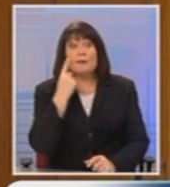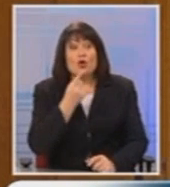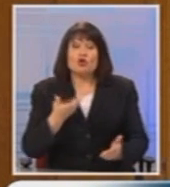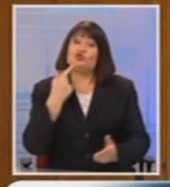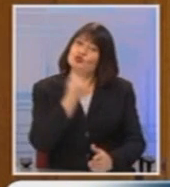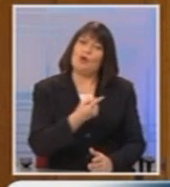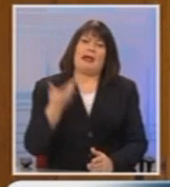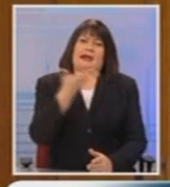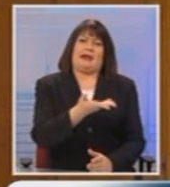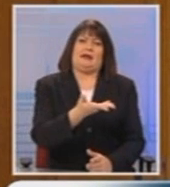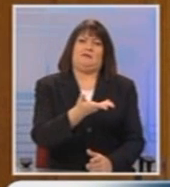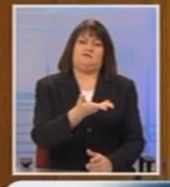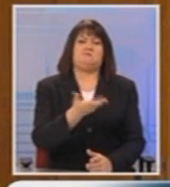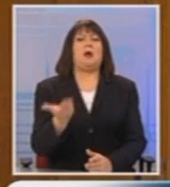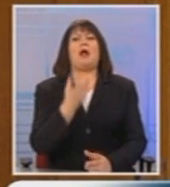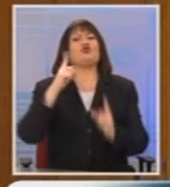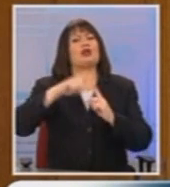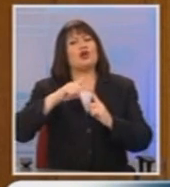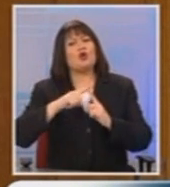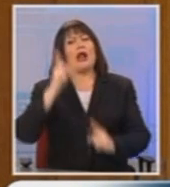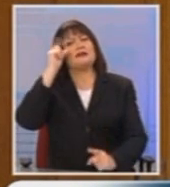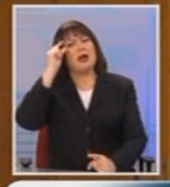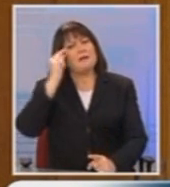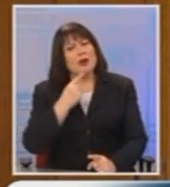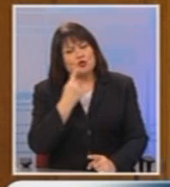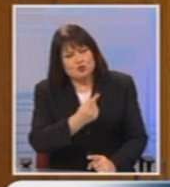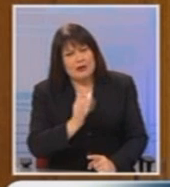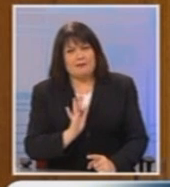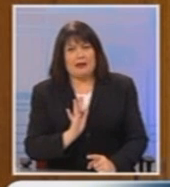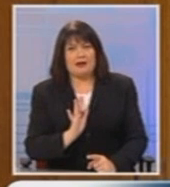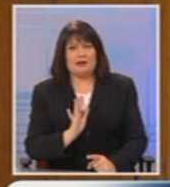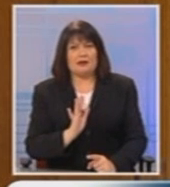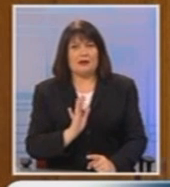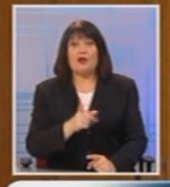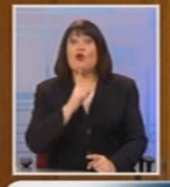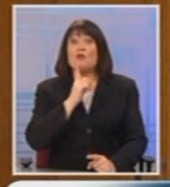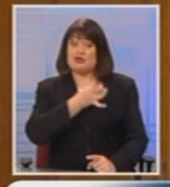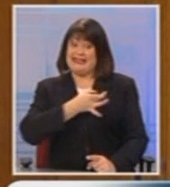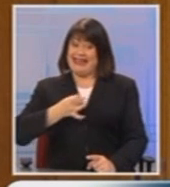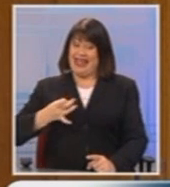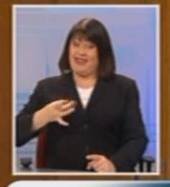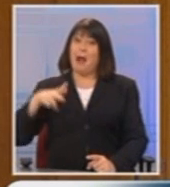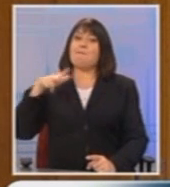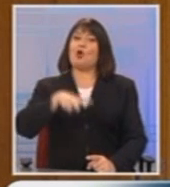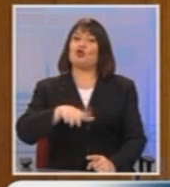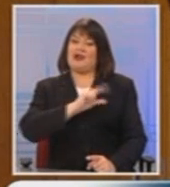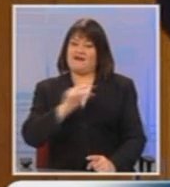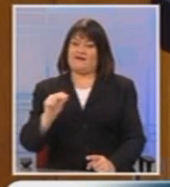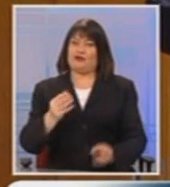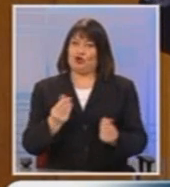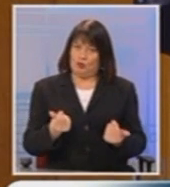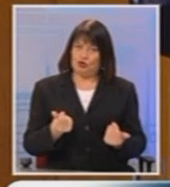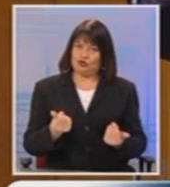εισήγηση, ξέρω εγώ, ακαδημαϊκή, τεχνοκρατική, που να λέει ότι θα το κάνουμε όπως η Ιρλανδία και η Πορτογαλία, χωρίς